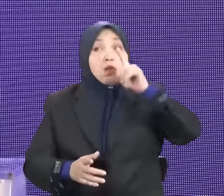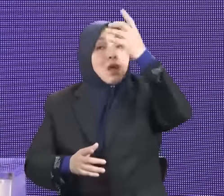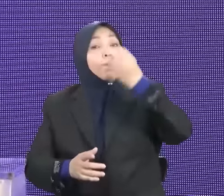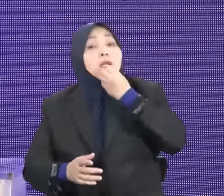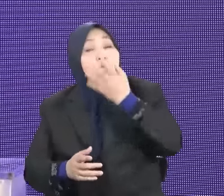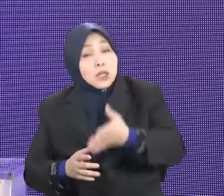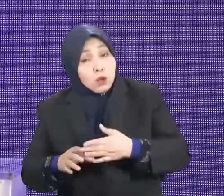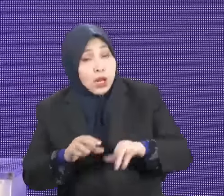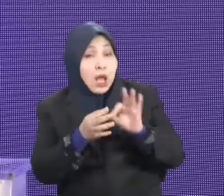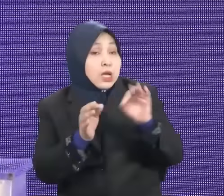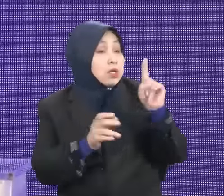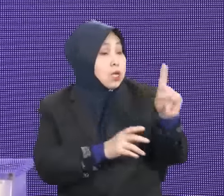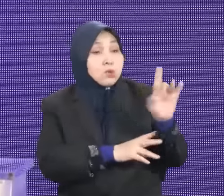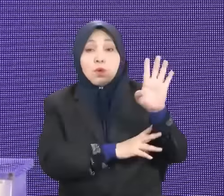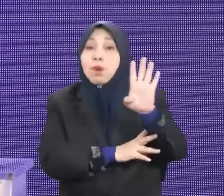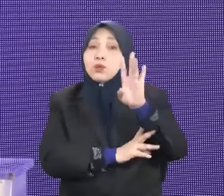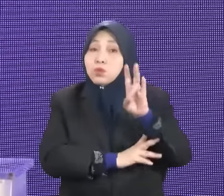147